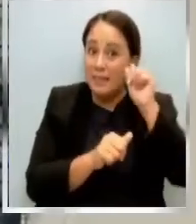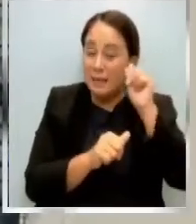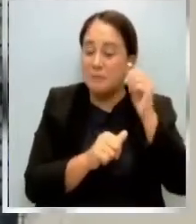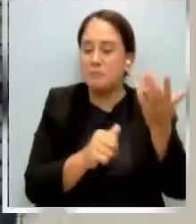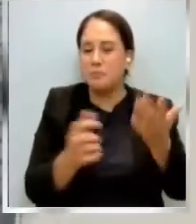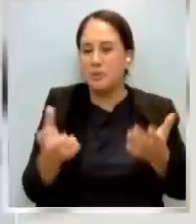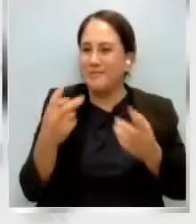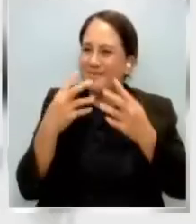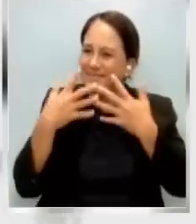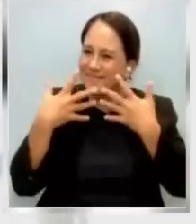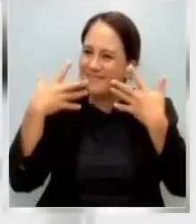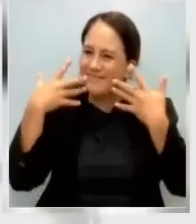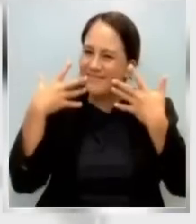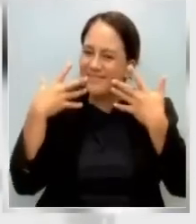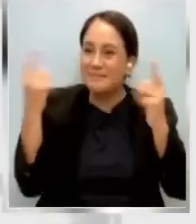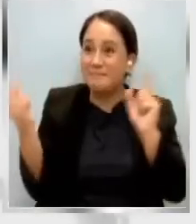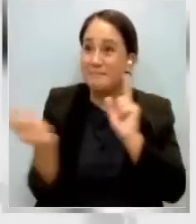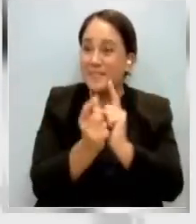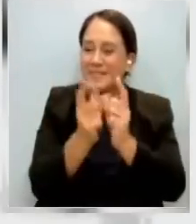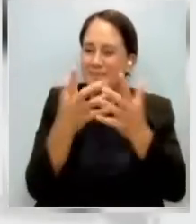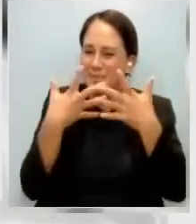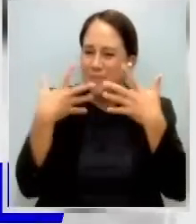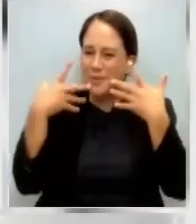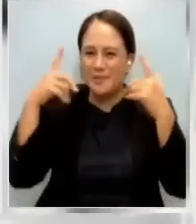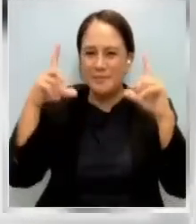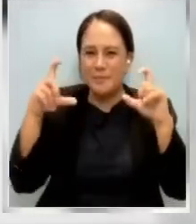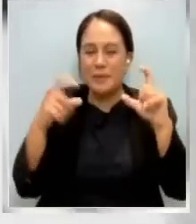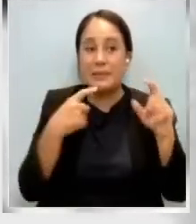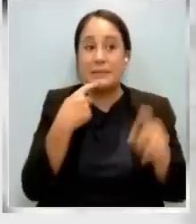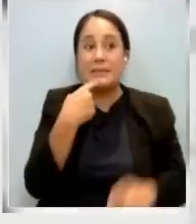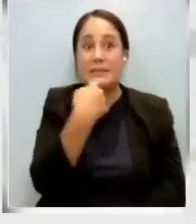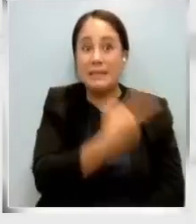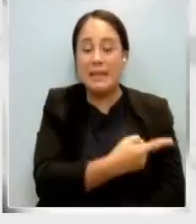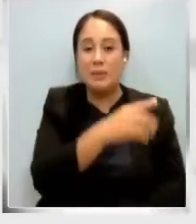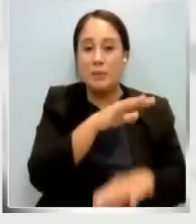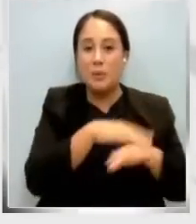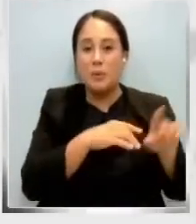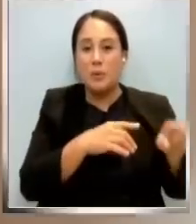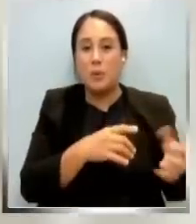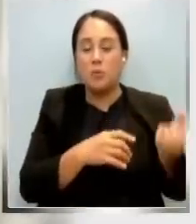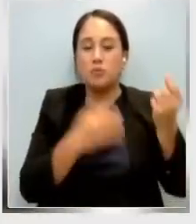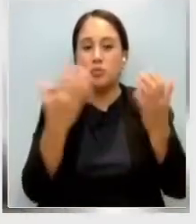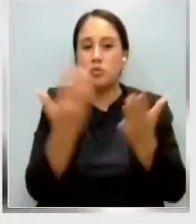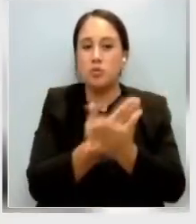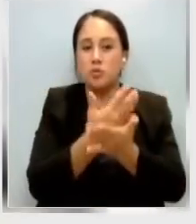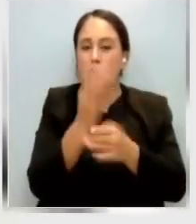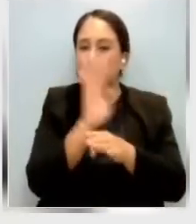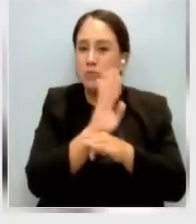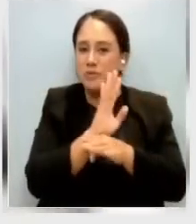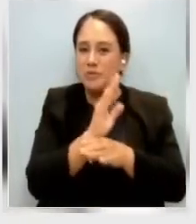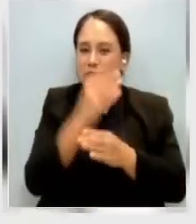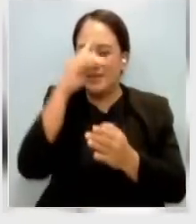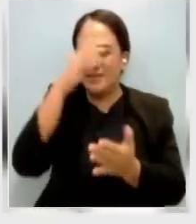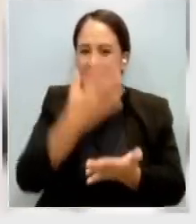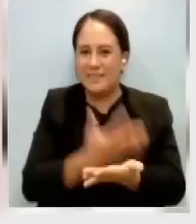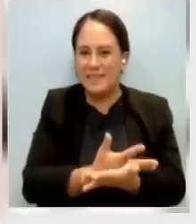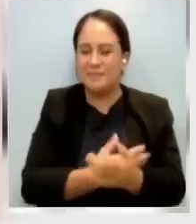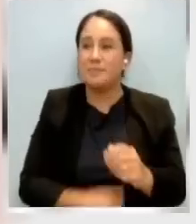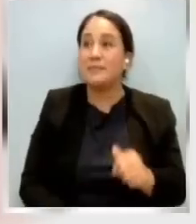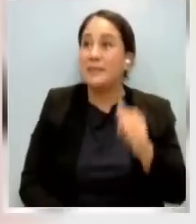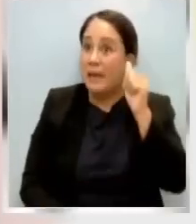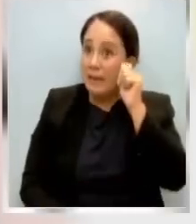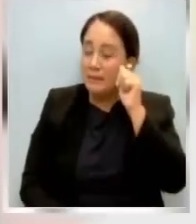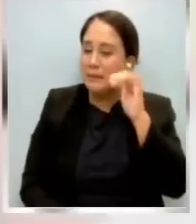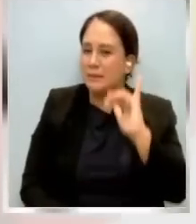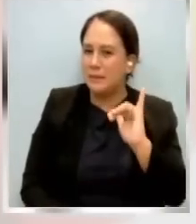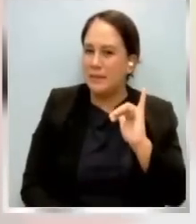makita in person. Tinawag pa nga ni megastar si Alden bilang kanyang new movie son. Si Alden naman, hindi na ikinakaila